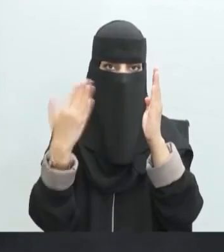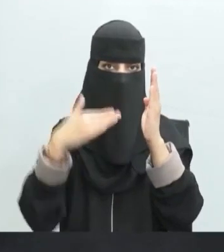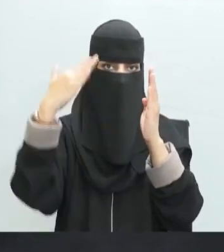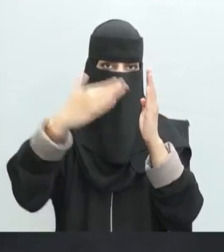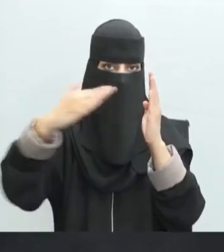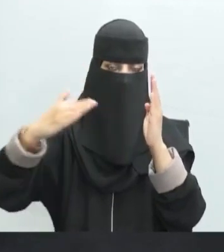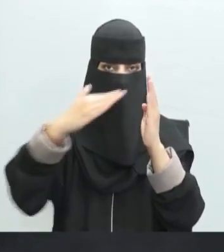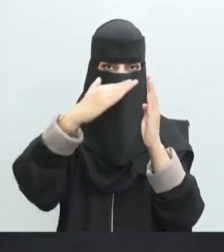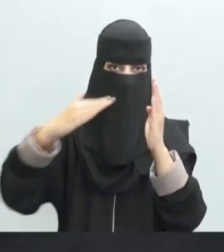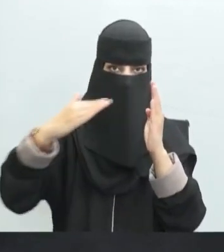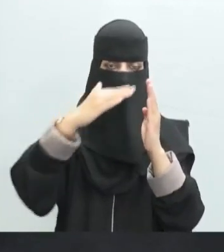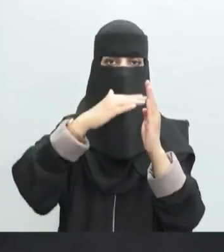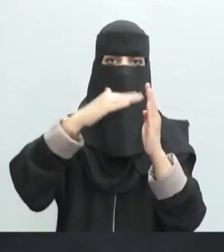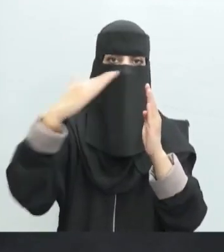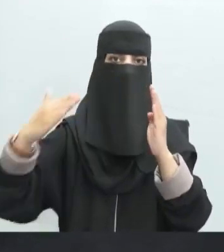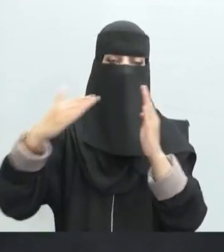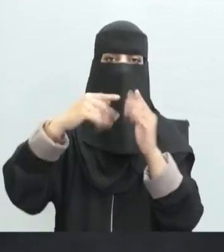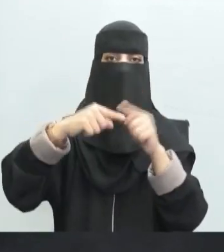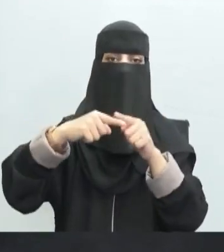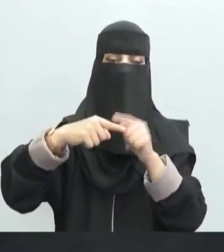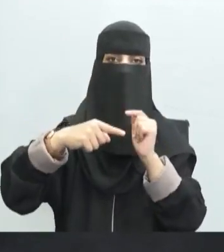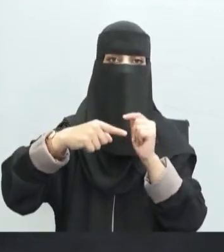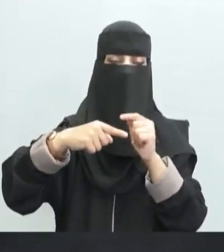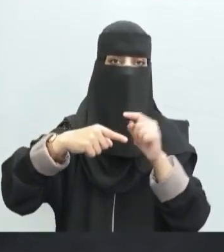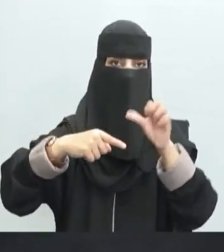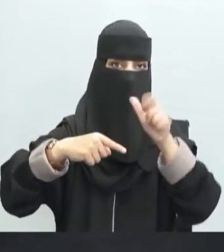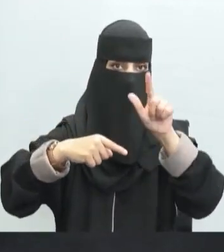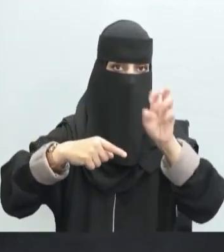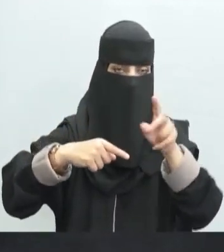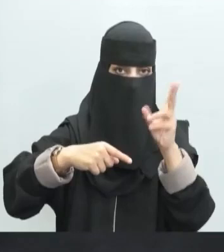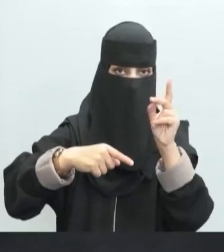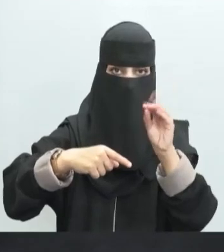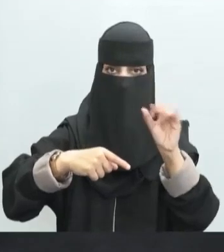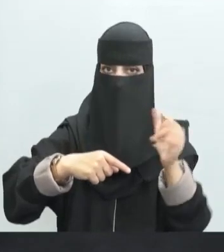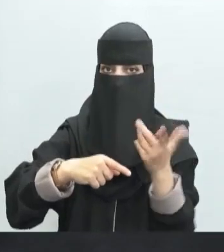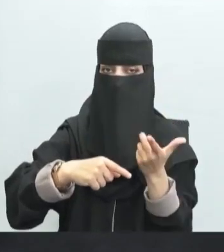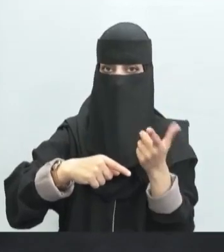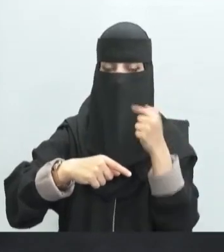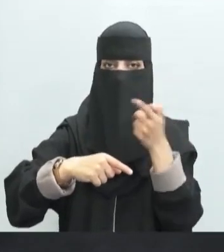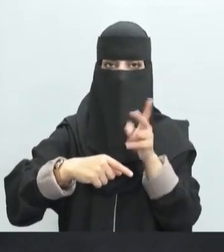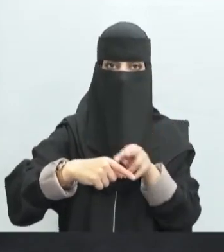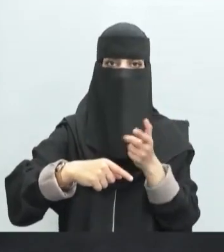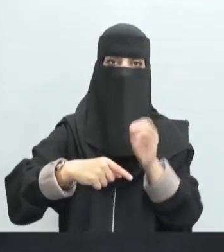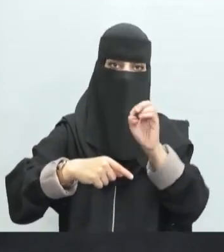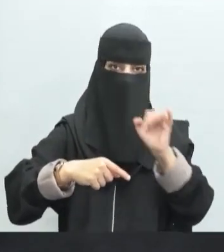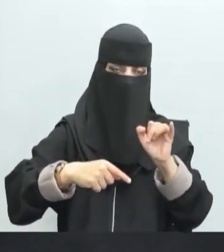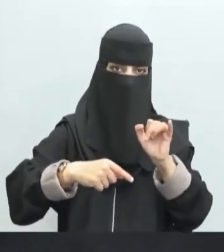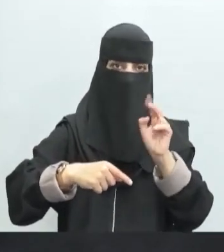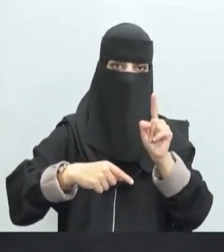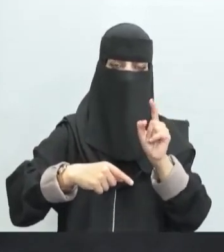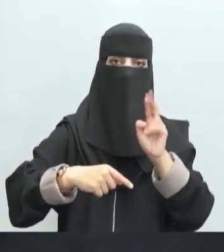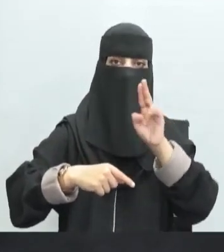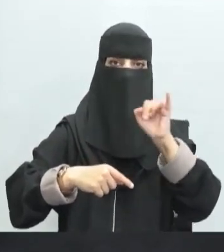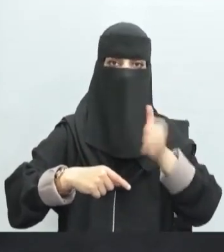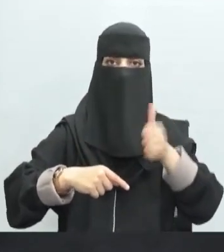الوتر المقابل على الوتر الداله الثانيه هي داله جيب التمام جيب